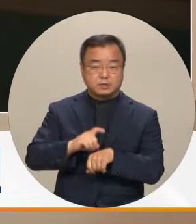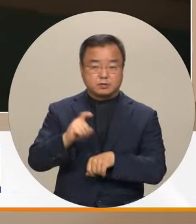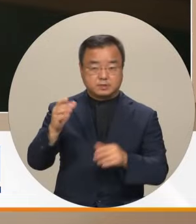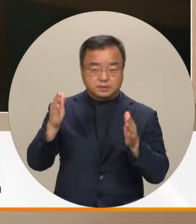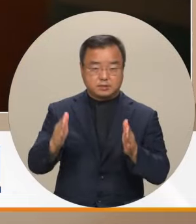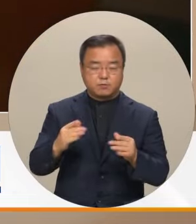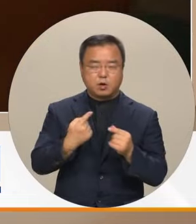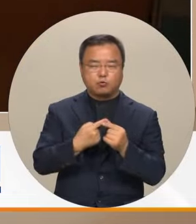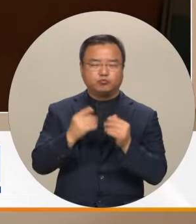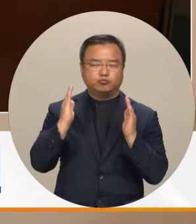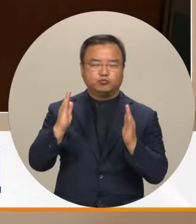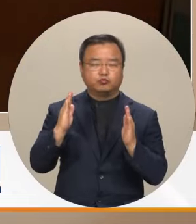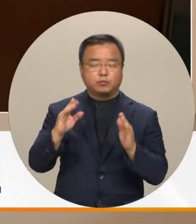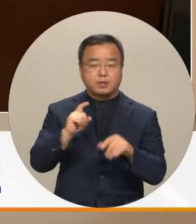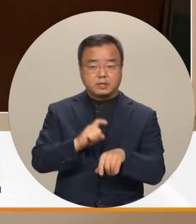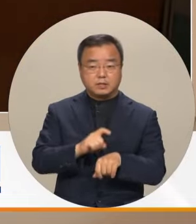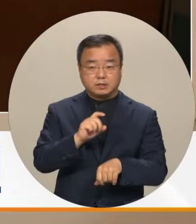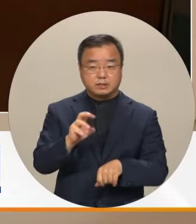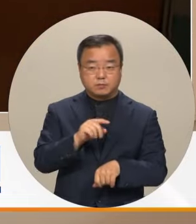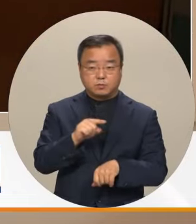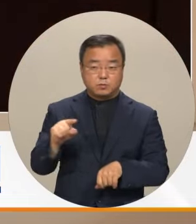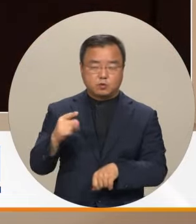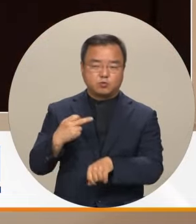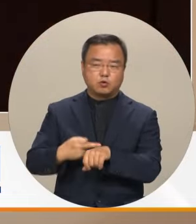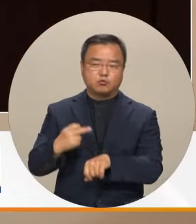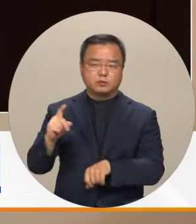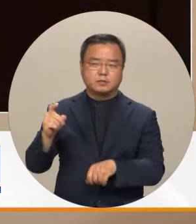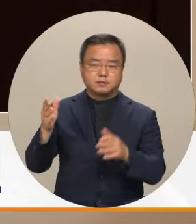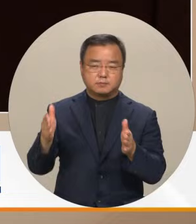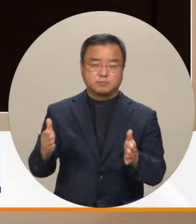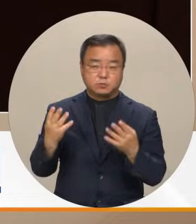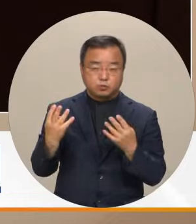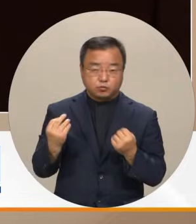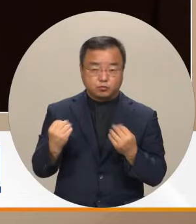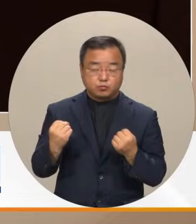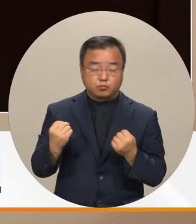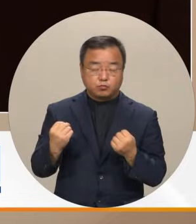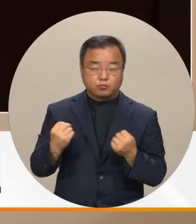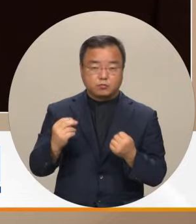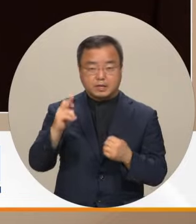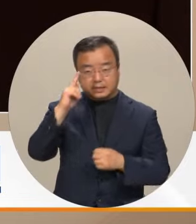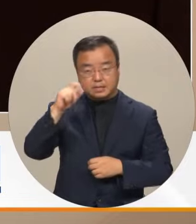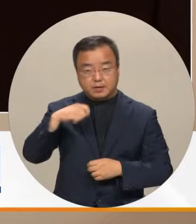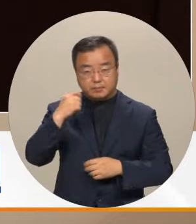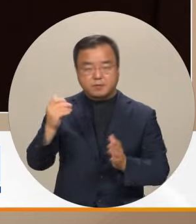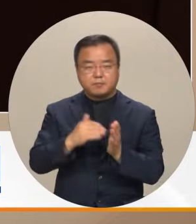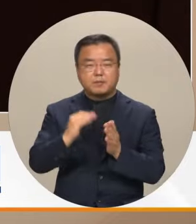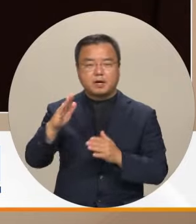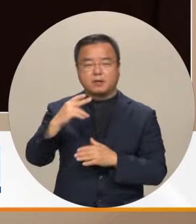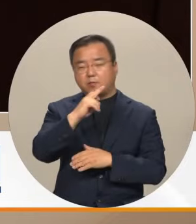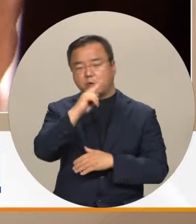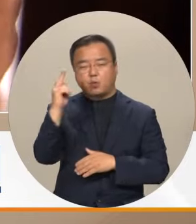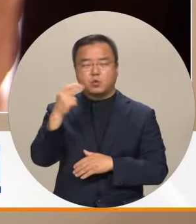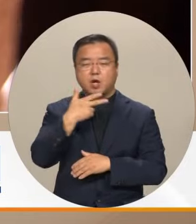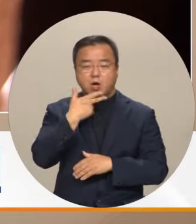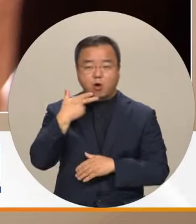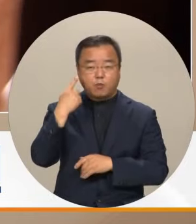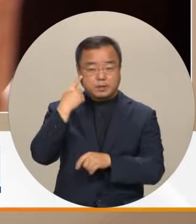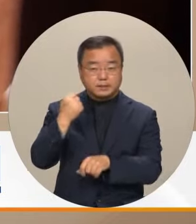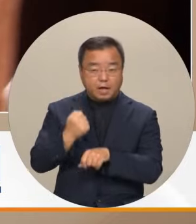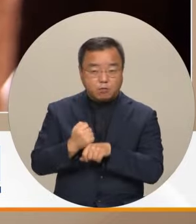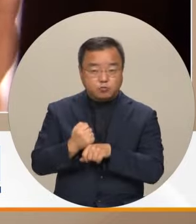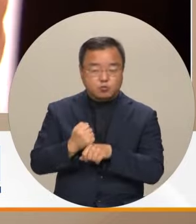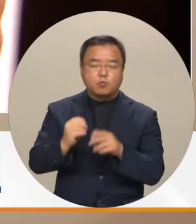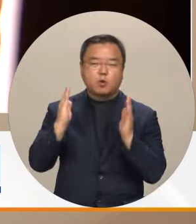공부를 그다음에 또 10시 반부터 12시 10분 사이에는 수학을 그리고 이제 점심 먹고 나면 오후에는 영어와 탐구를 하는